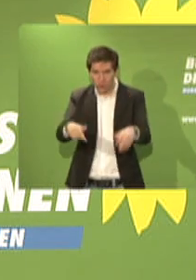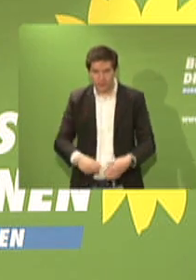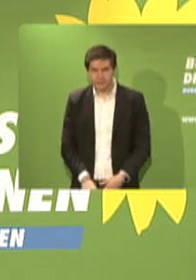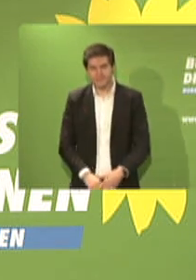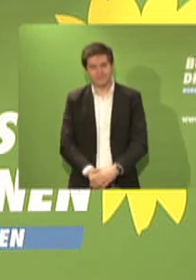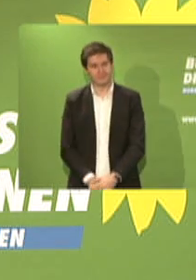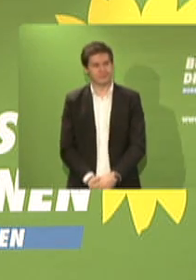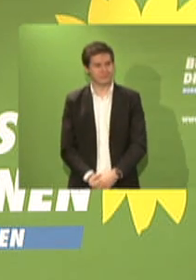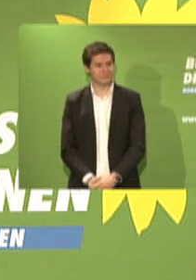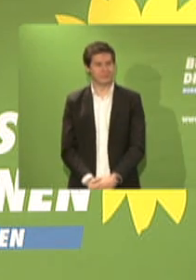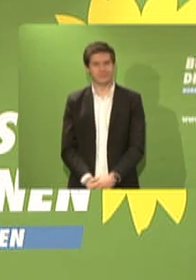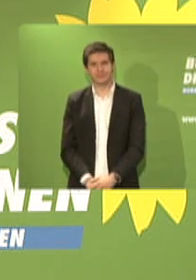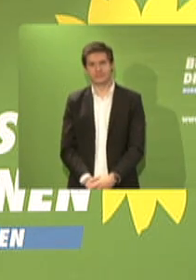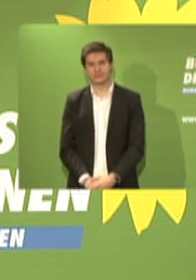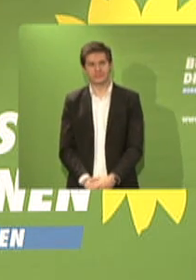hin müssen.